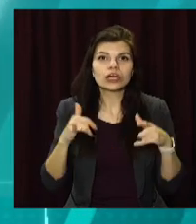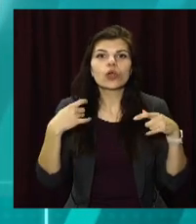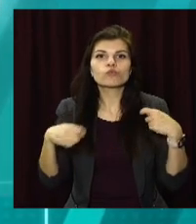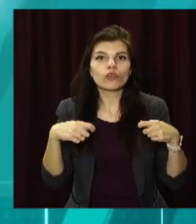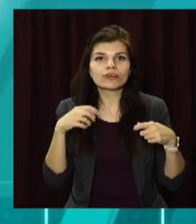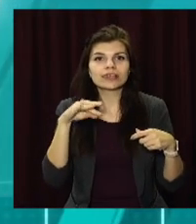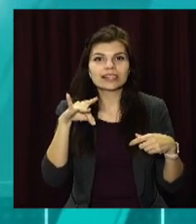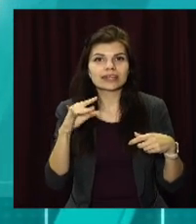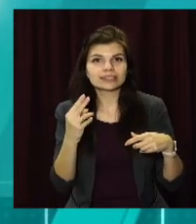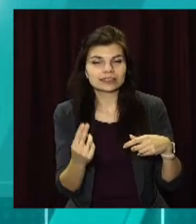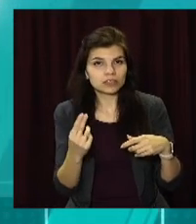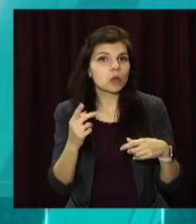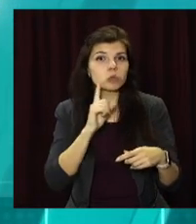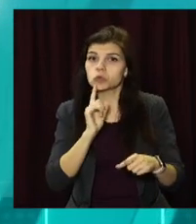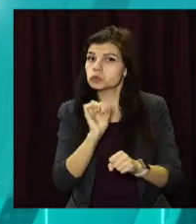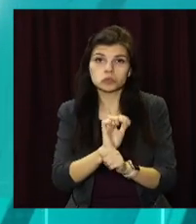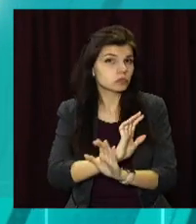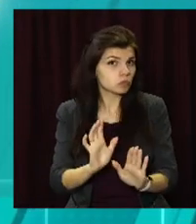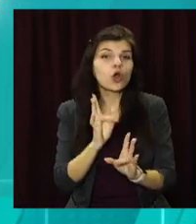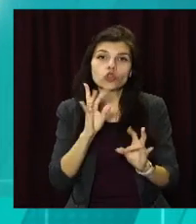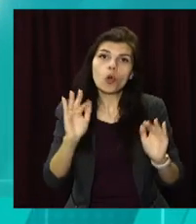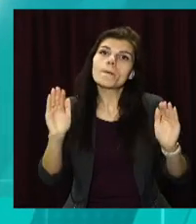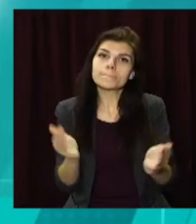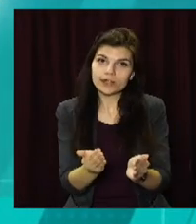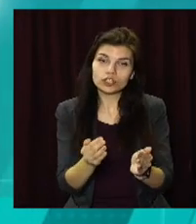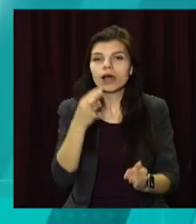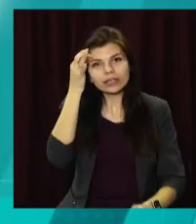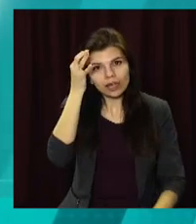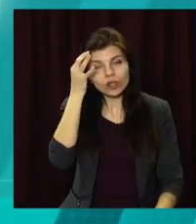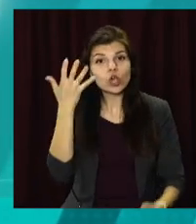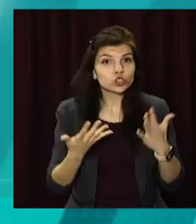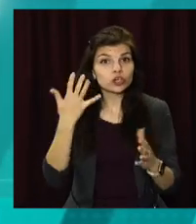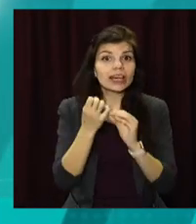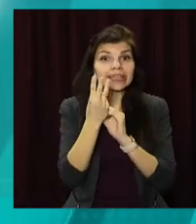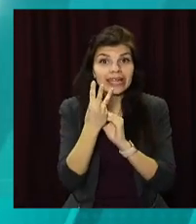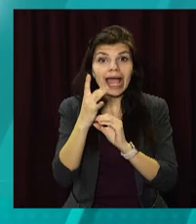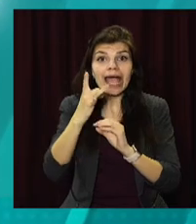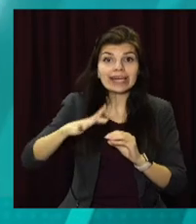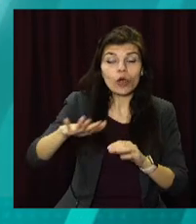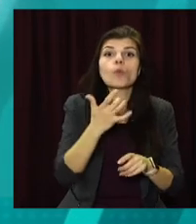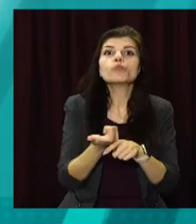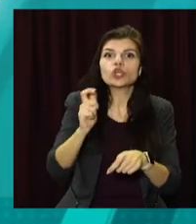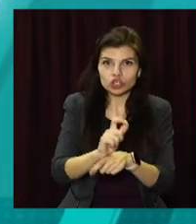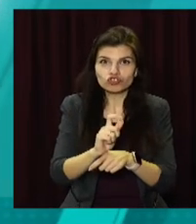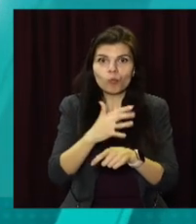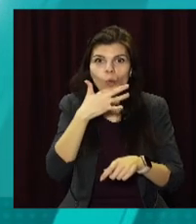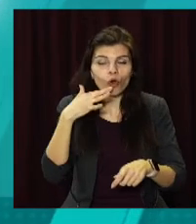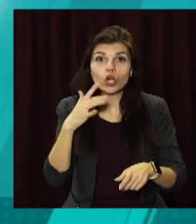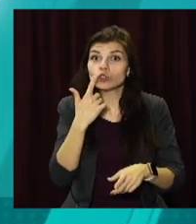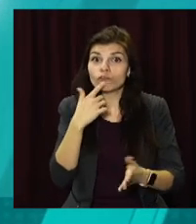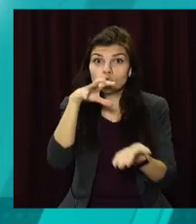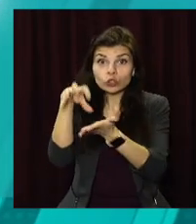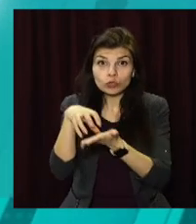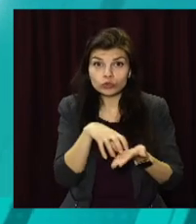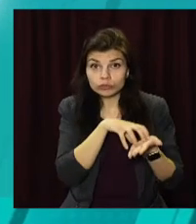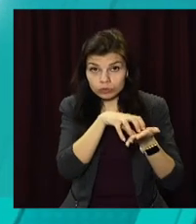торгівельних центрів у місті не припиняють, однак обмежують. Нагадаємо, якщо 13 регіонів, тобто більшість, опиняться у червоній